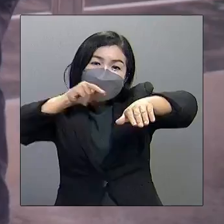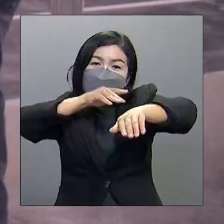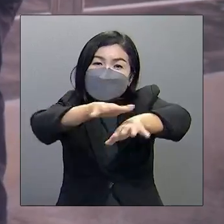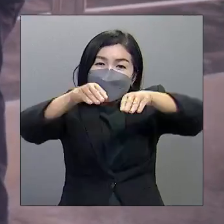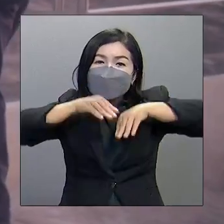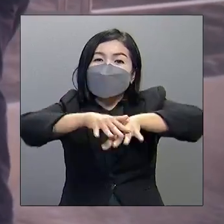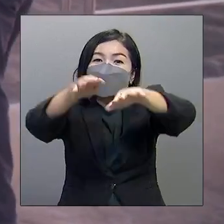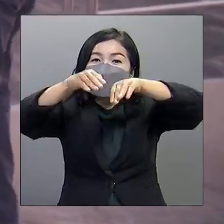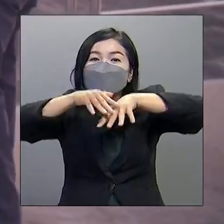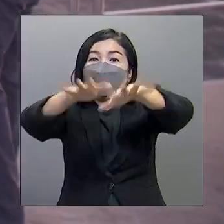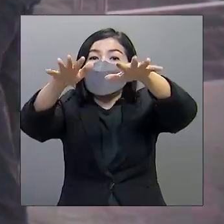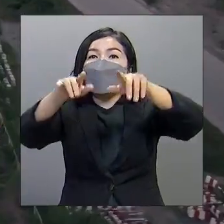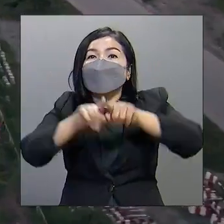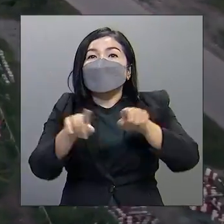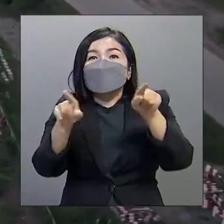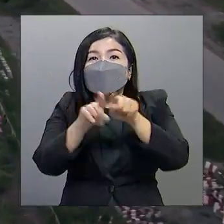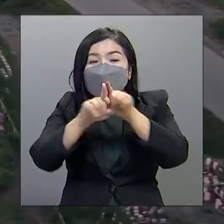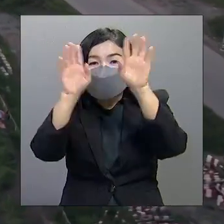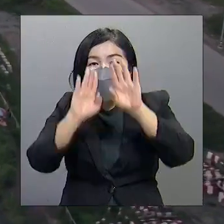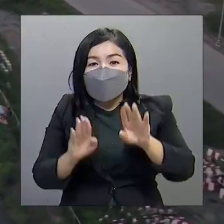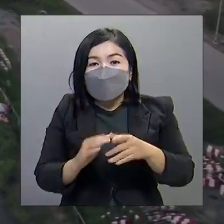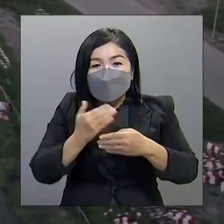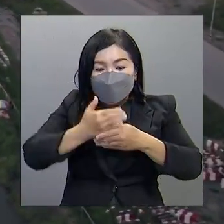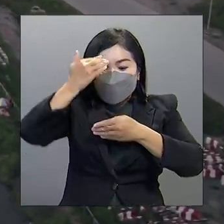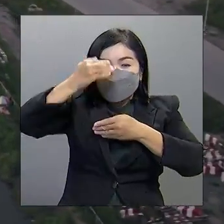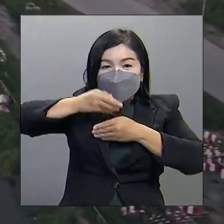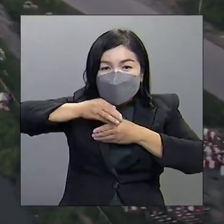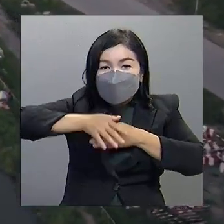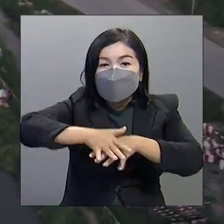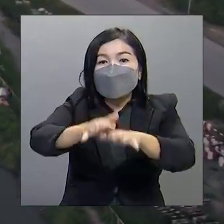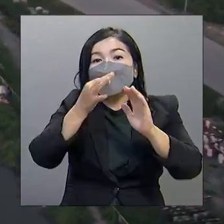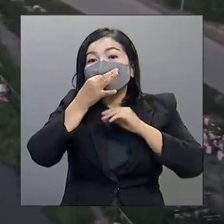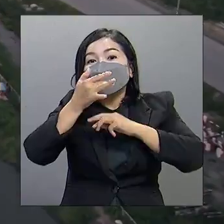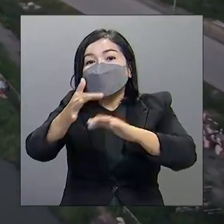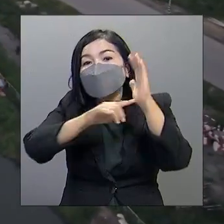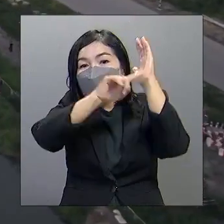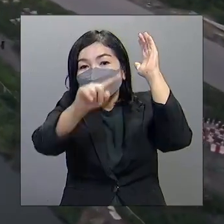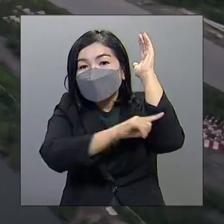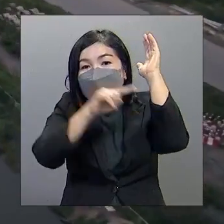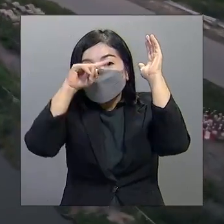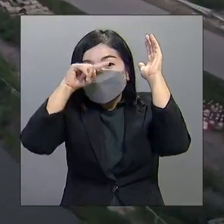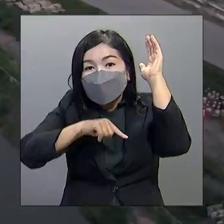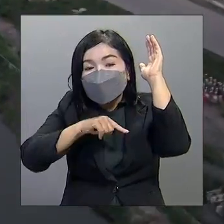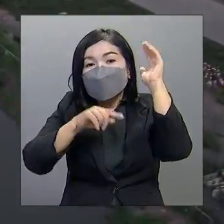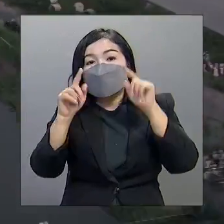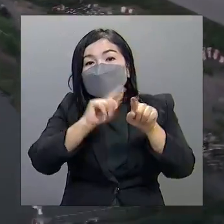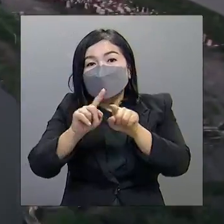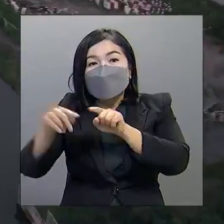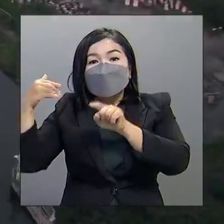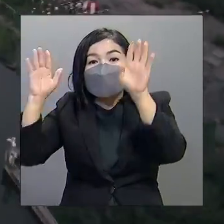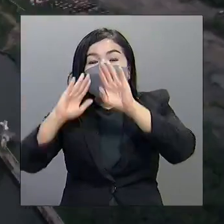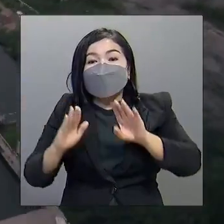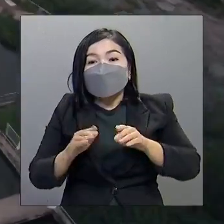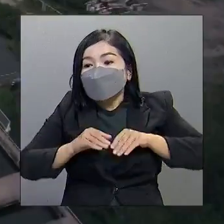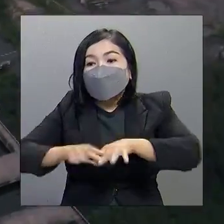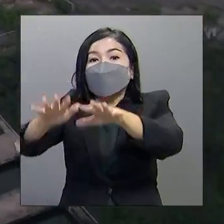วิศวกรรมเนี่ยเขาเรียกฟลูมก่อนจะระบายน้ำไปสู่อ่าวไทยเนี่ยเนื่องจากมันมีพลังงานมาก ครับ อยู่ดีๆเราปล่อยใส่อ่าวไ